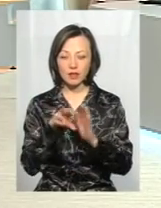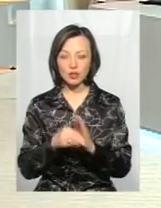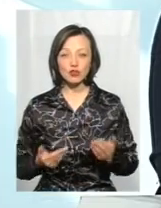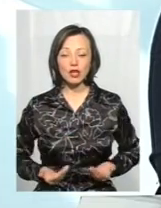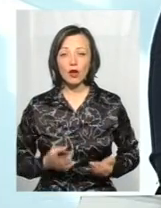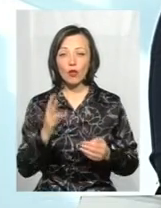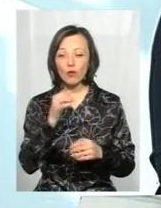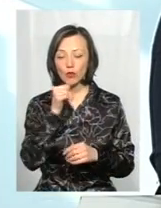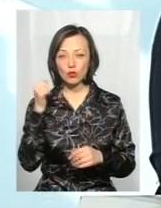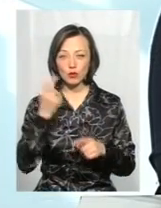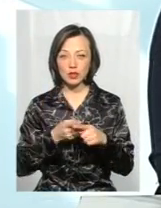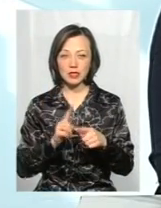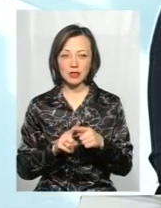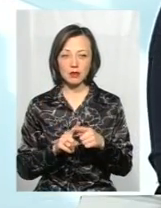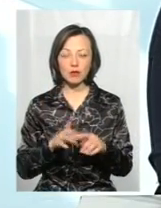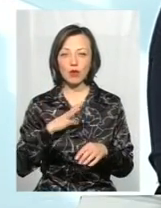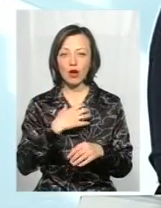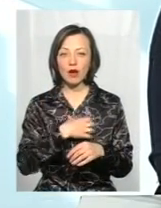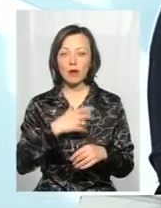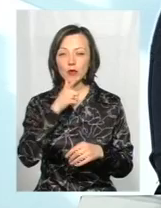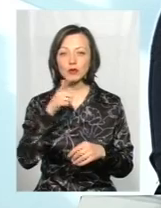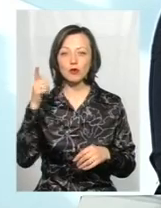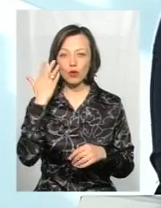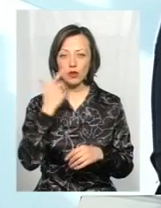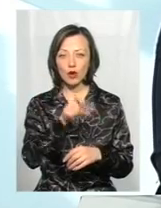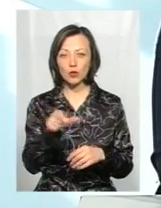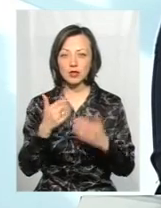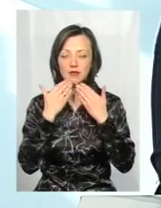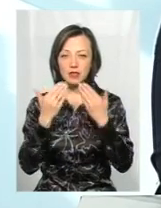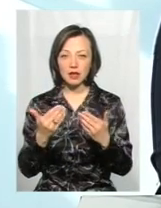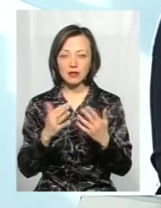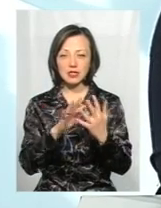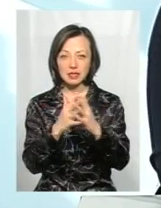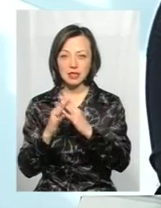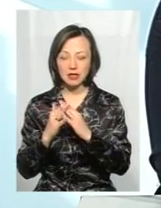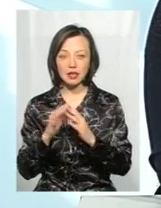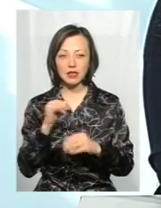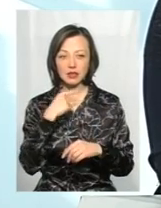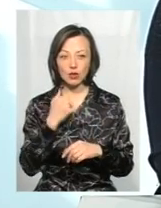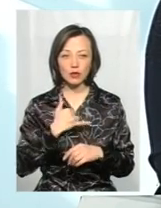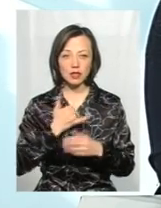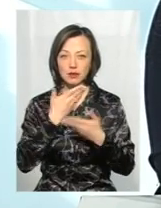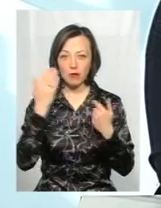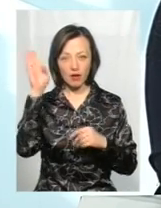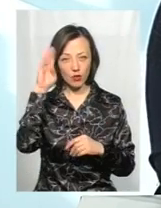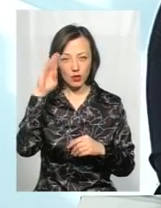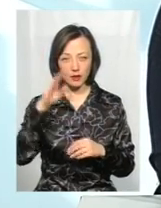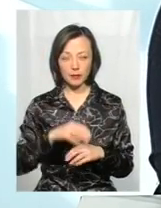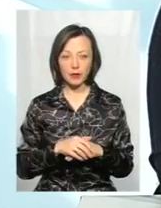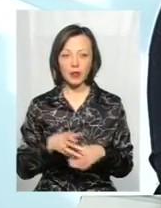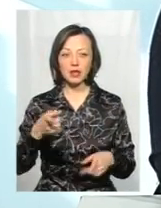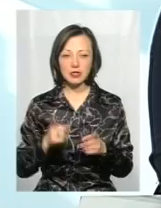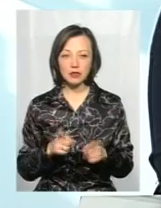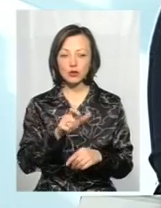в минулому році це не було настільки актуально, поза минулому році, коли люди зверталися з населених пунктів і казали, що нас немає води.